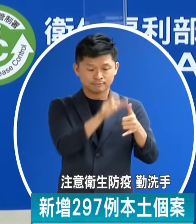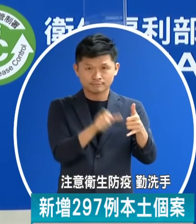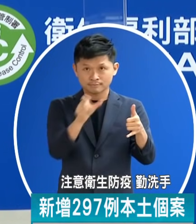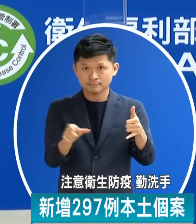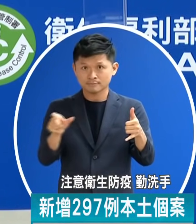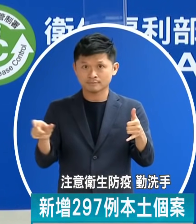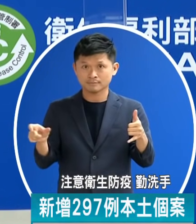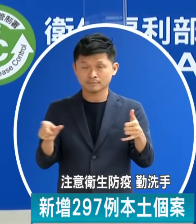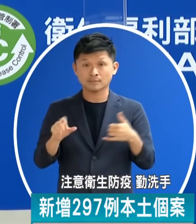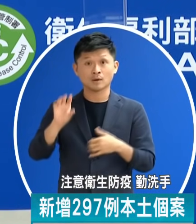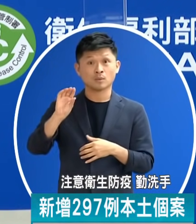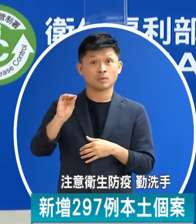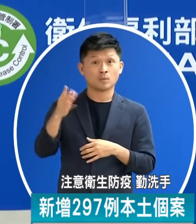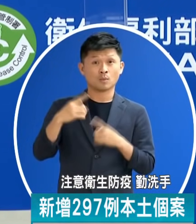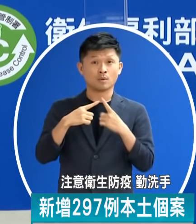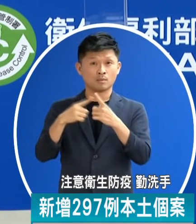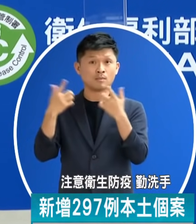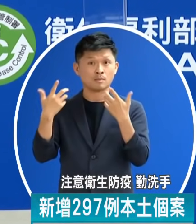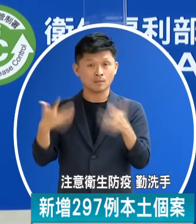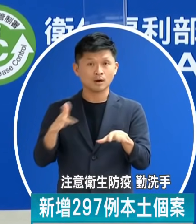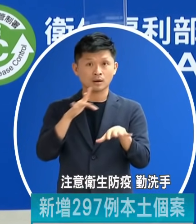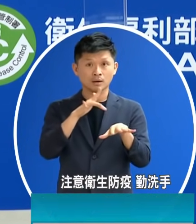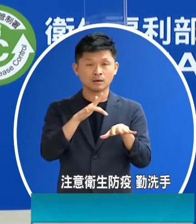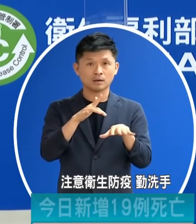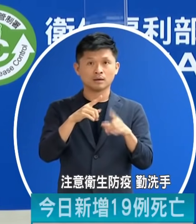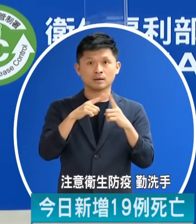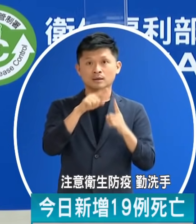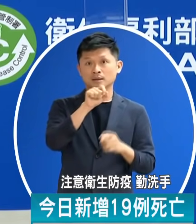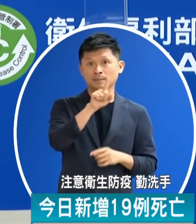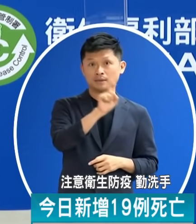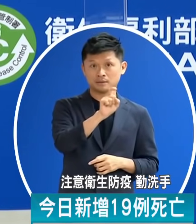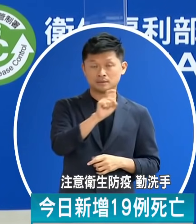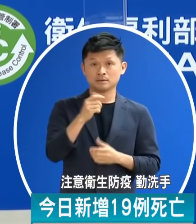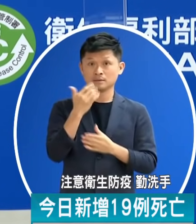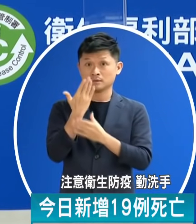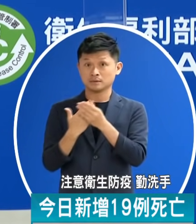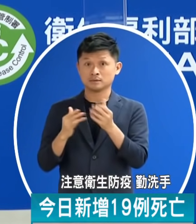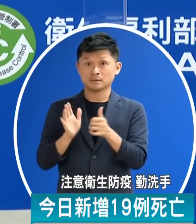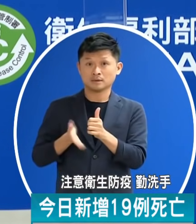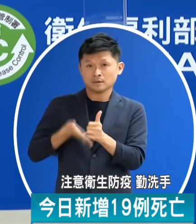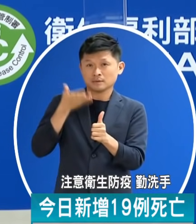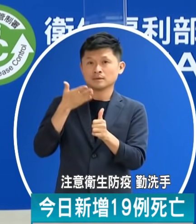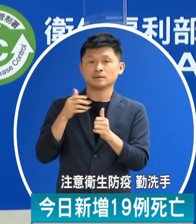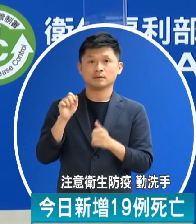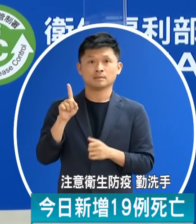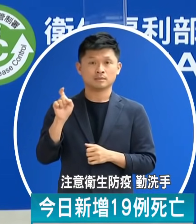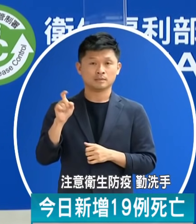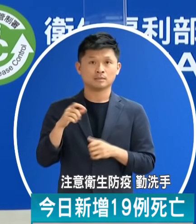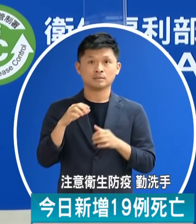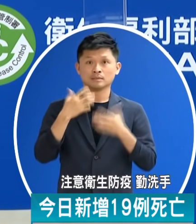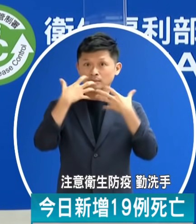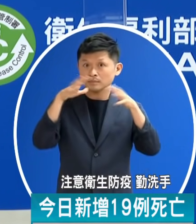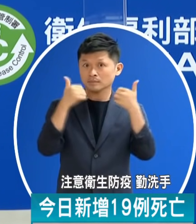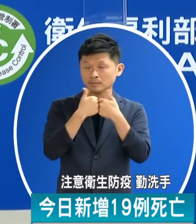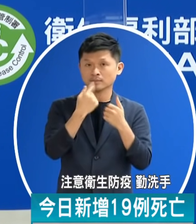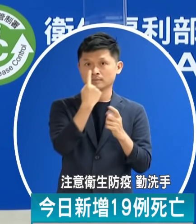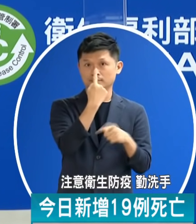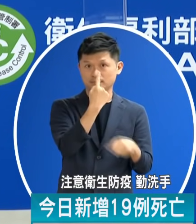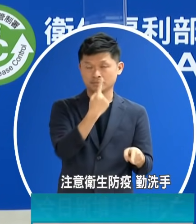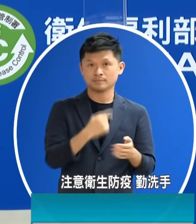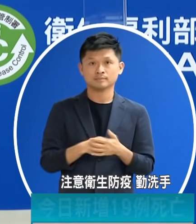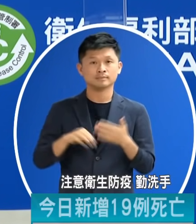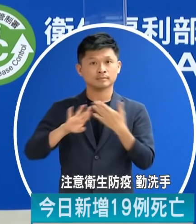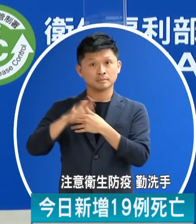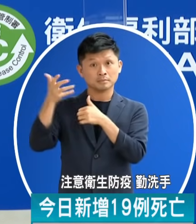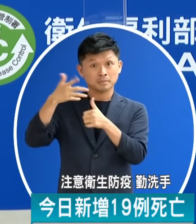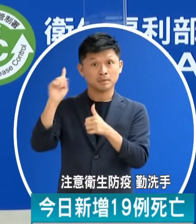案，跟万华活动的相关的110案，茶艺馆相关9案，相关社团的1案，那其他已知